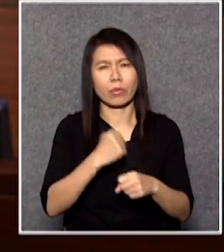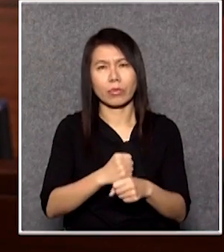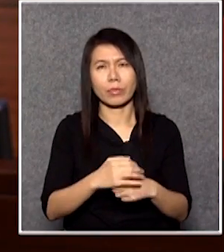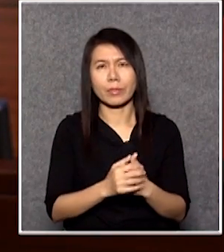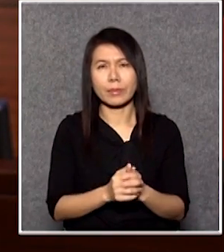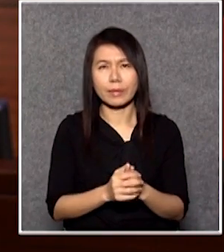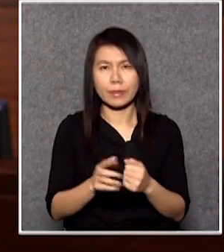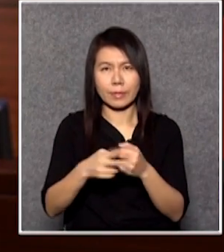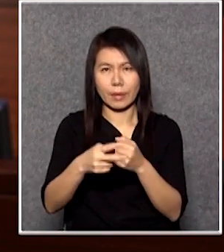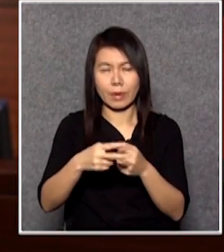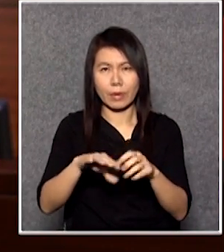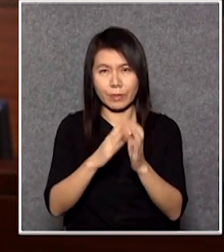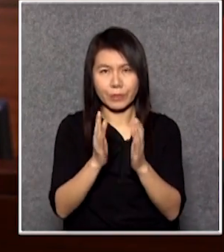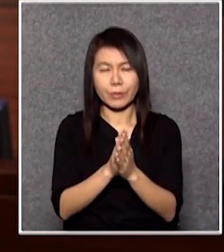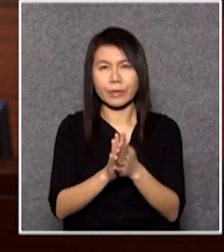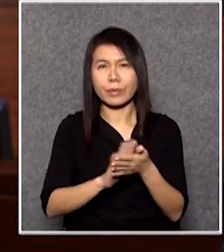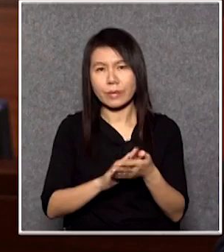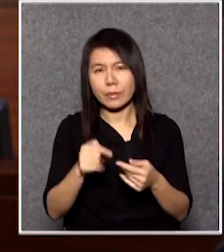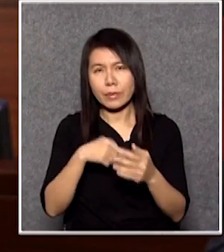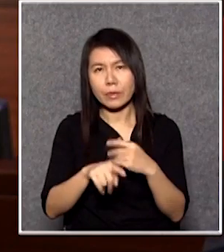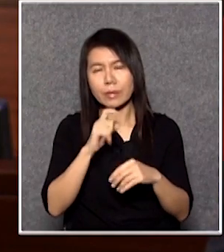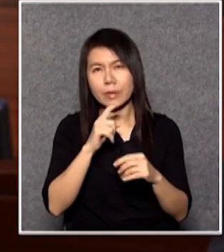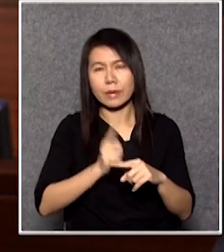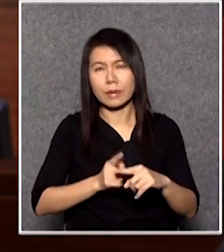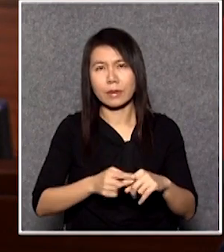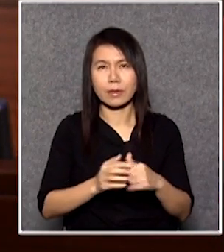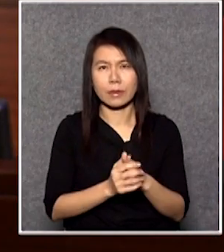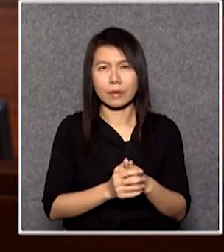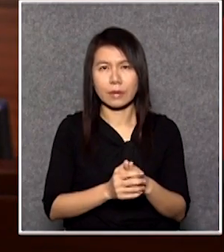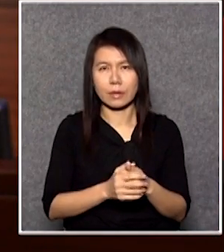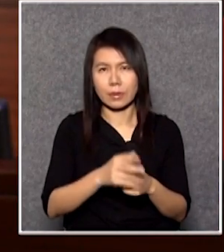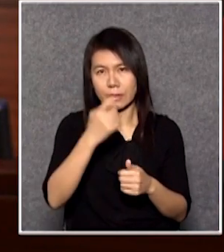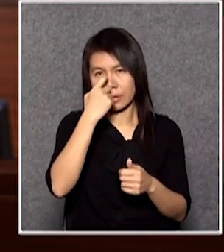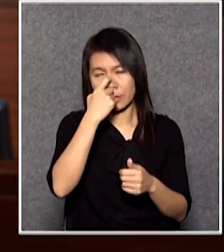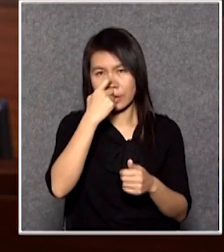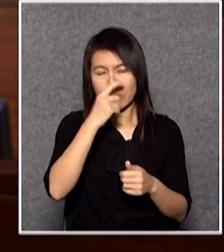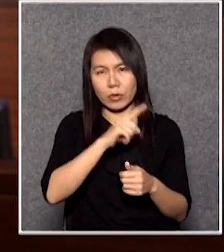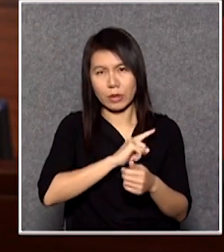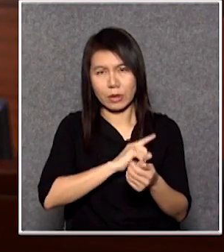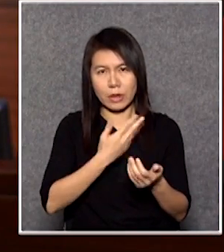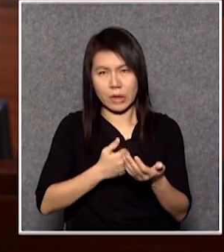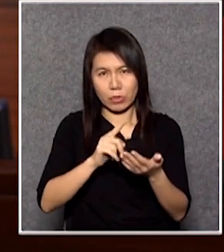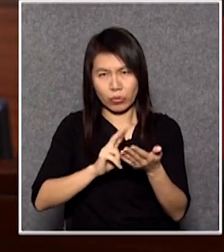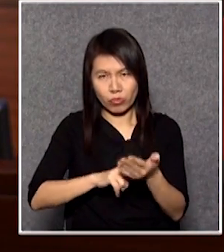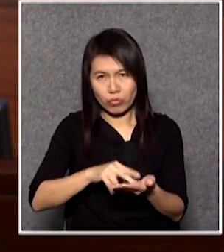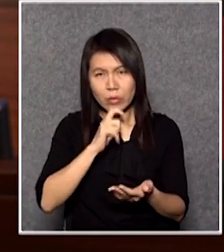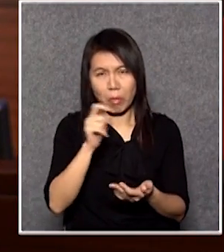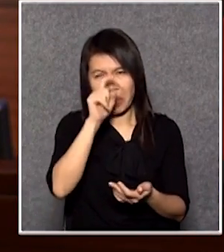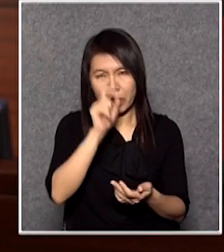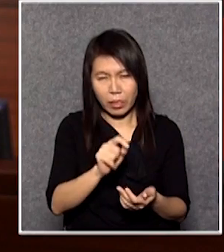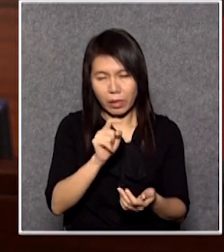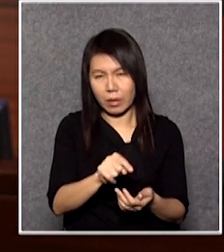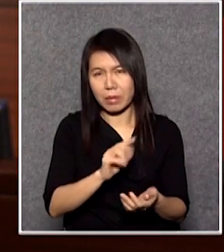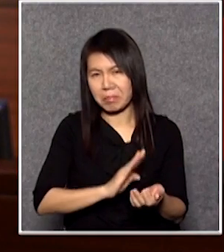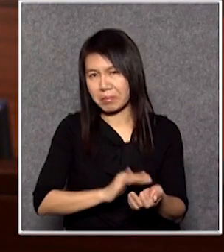第二，整件事情中，如果真係梁振英特首係有誠信嘅問題， 啊，有誠信